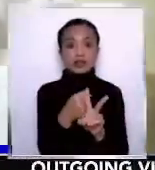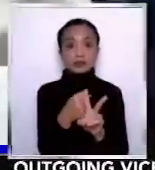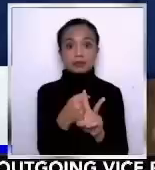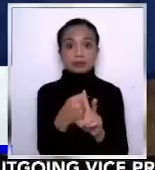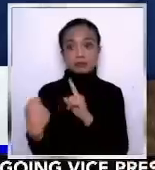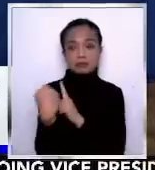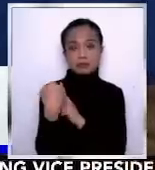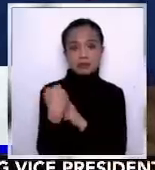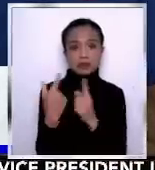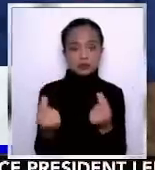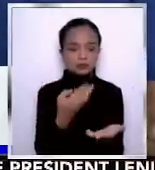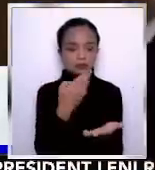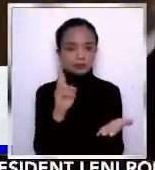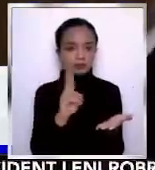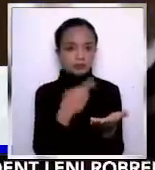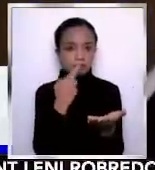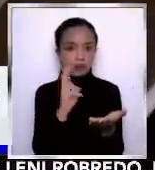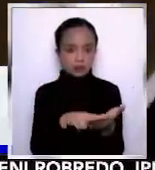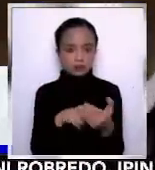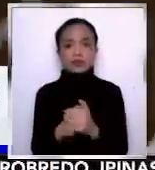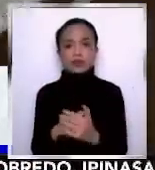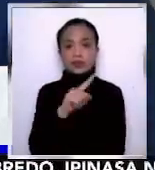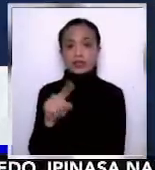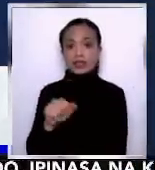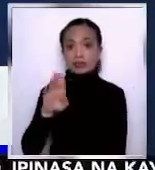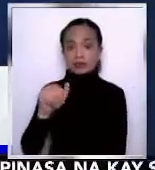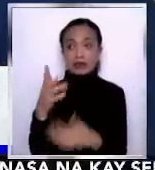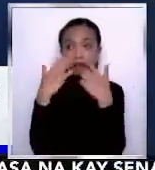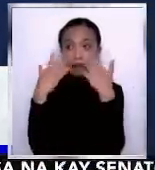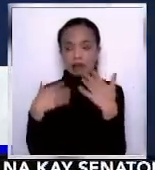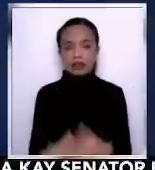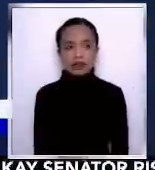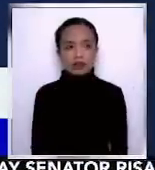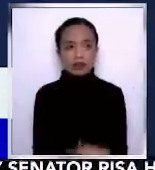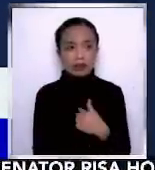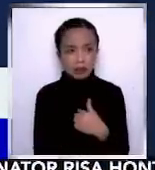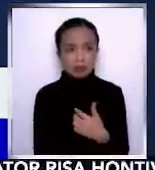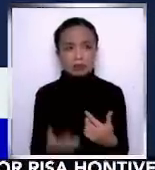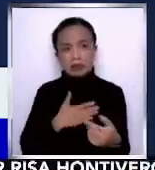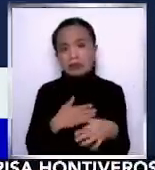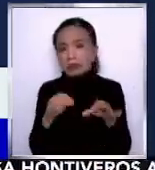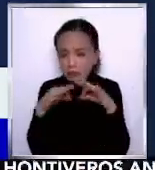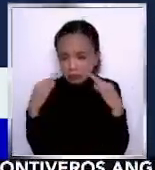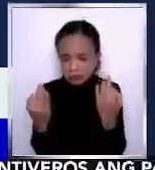magpa-blatter. Hindi maitago ni Zabala ang emosyon. Hindi sa akin eh. Yung pamilya ko eh.